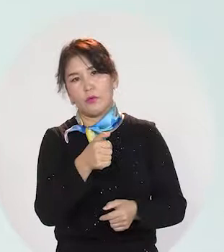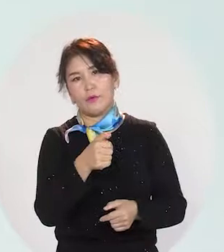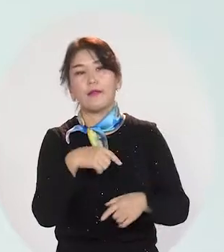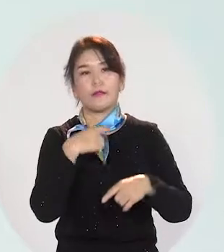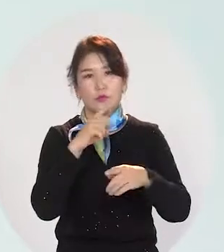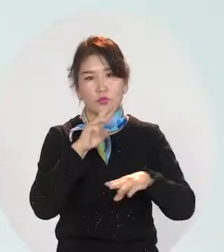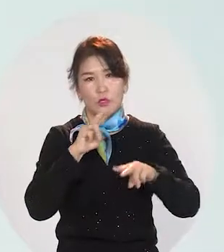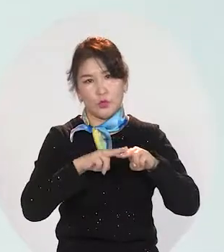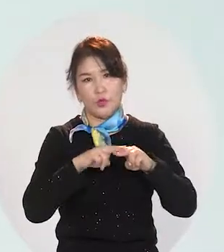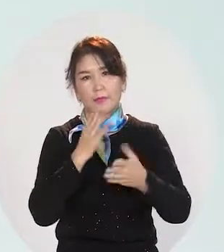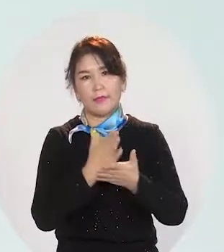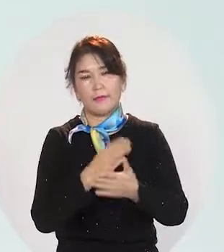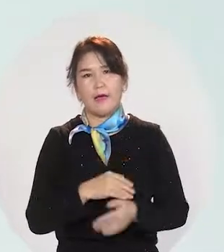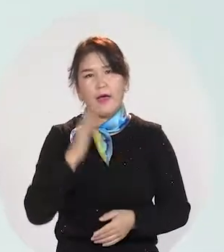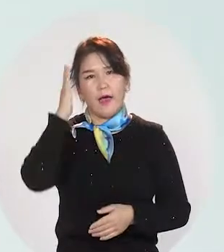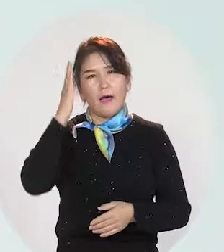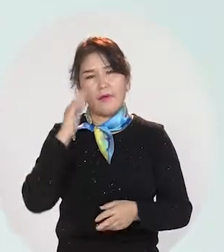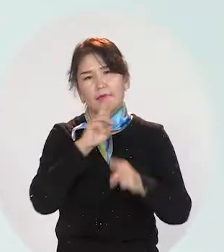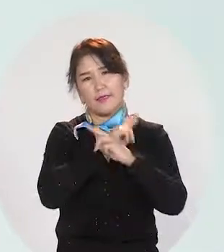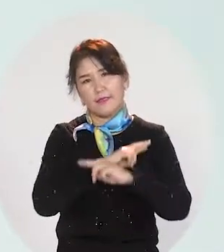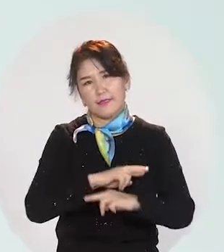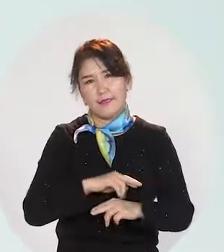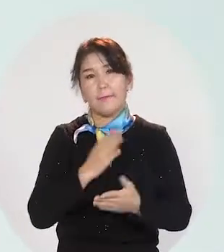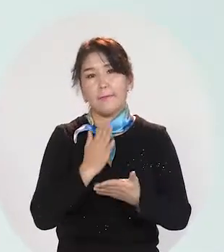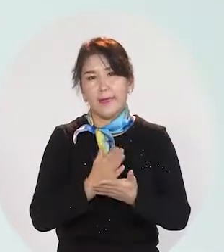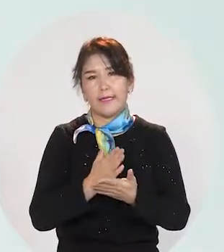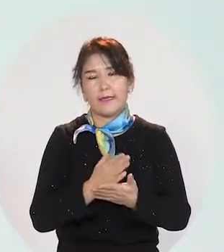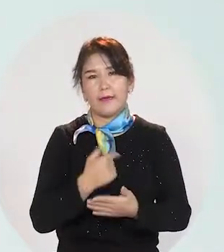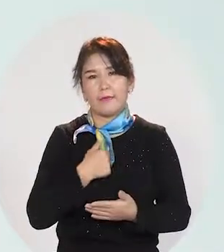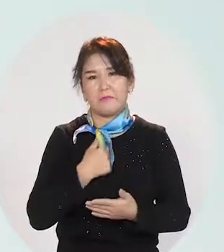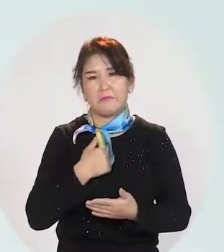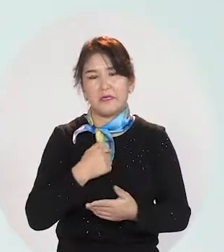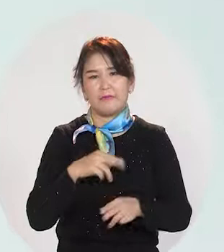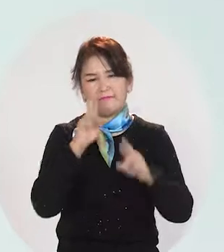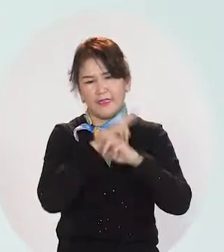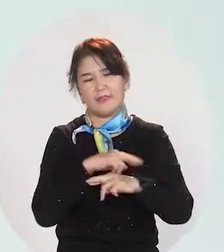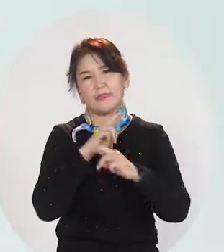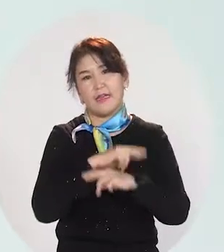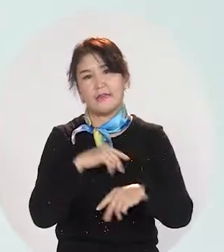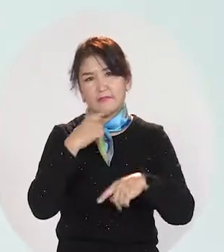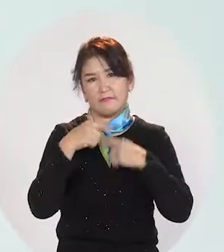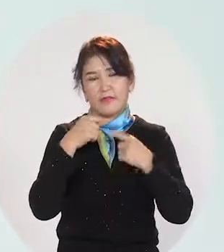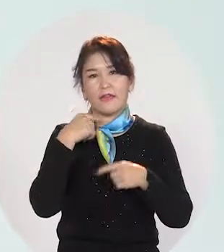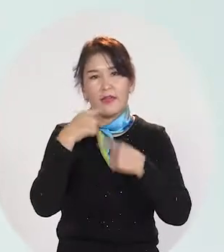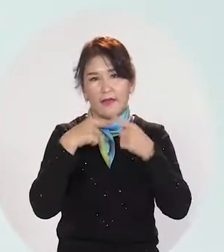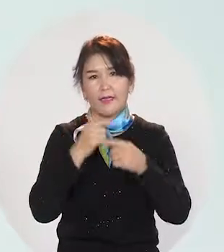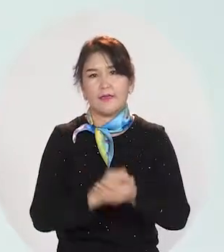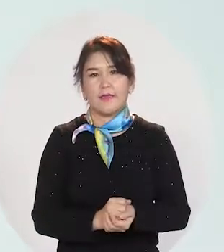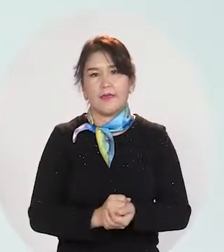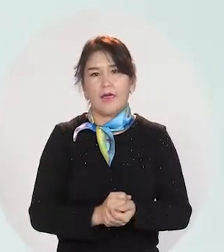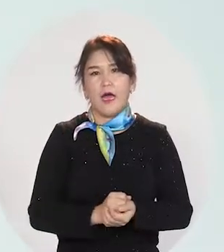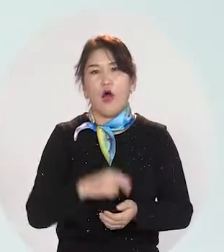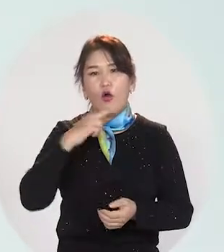ярмаар байдаг. Аавтайгаа ярилцмаар байдаг. Аав маань маш их ядарснаа гайхдаг. Аав нь өнөөдөр маш их ядарсан, маш их ядарсан. Дандаа ядарсан хүний